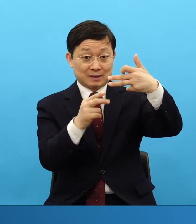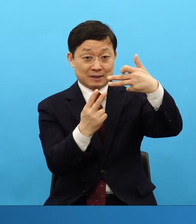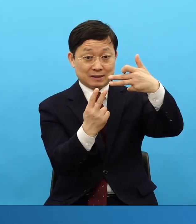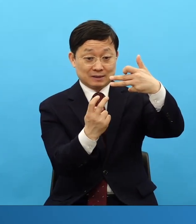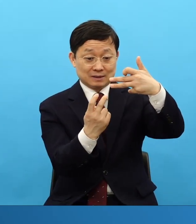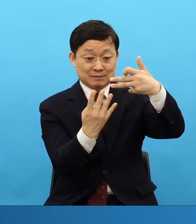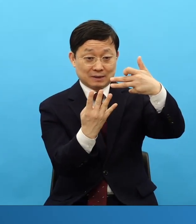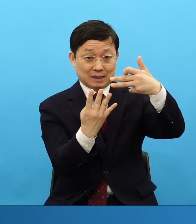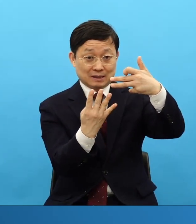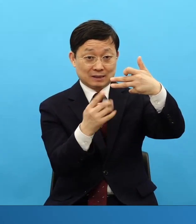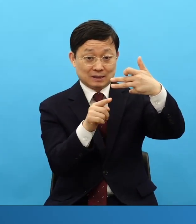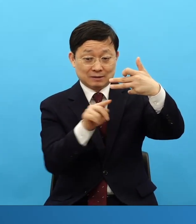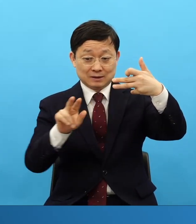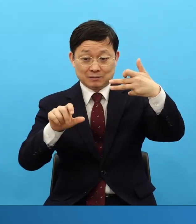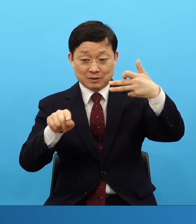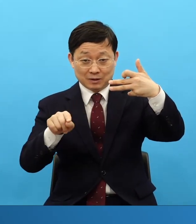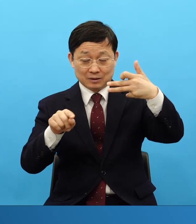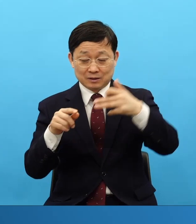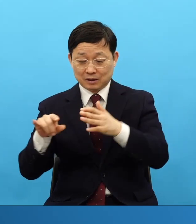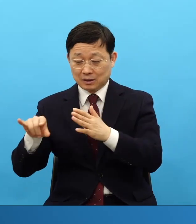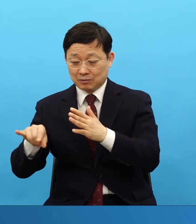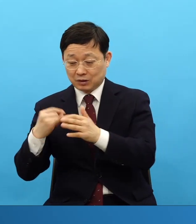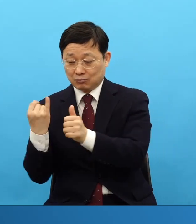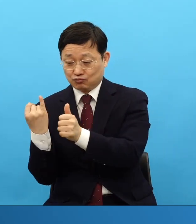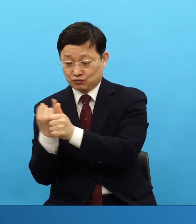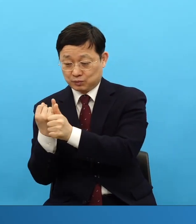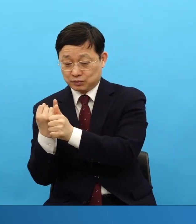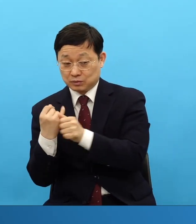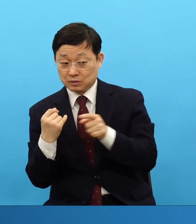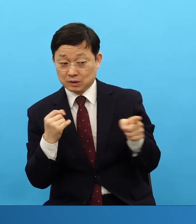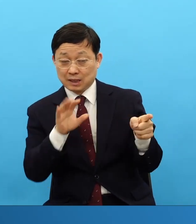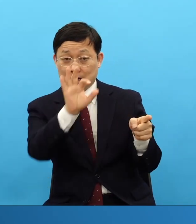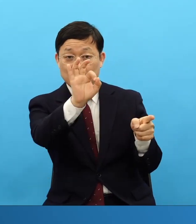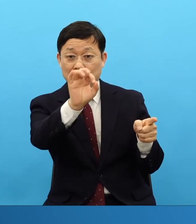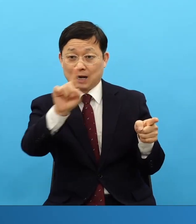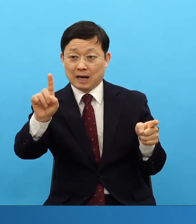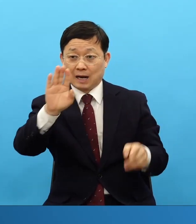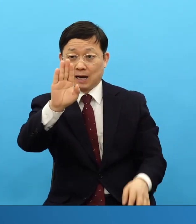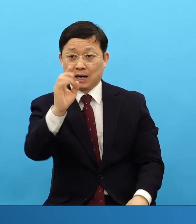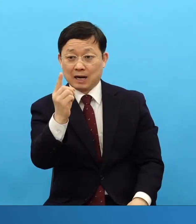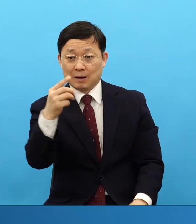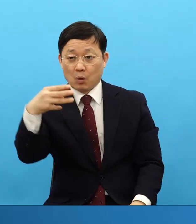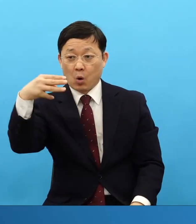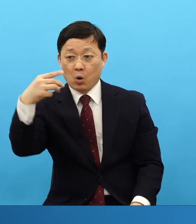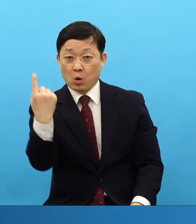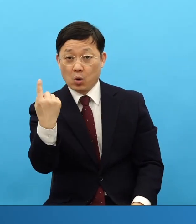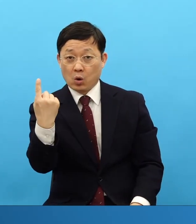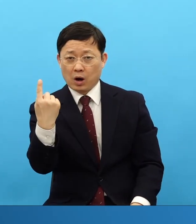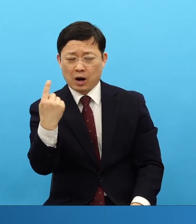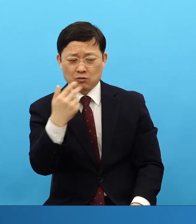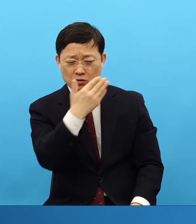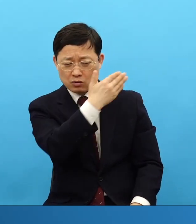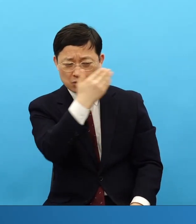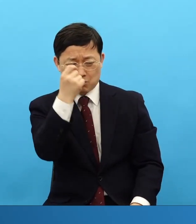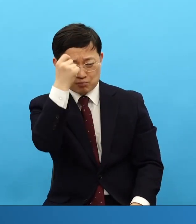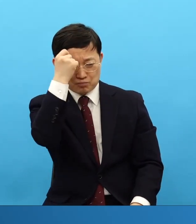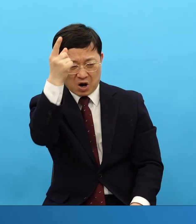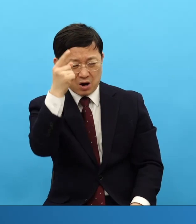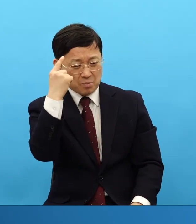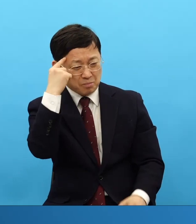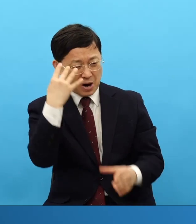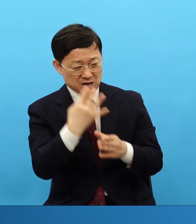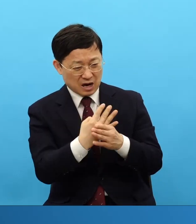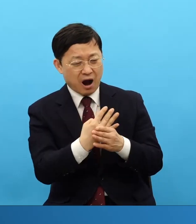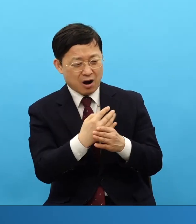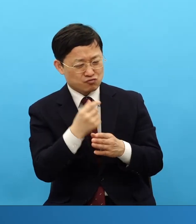아볼로에게 접촉을 하죠. And at this time, Priscilla approaches Apollos. 아볼로는 누굽니까? 젊은 아주 뛰어난 인물이죠. And who is